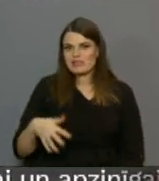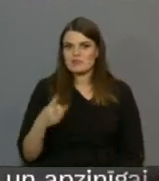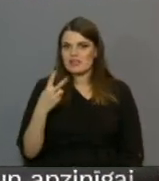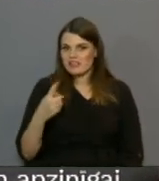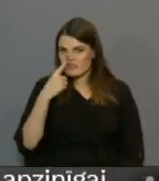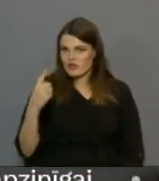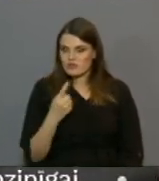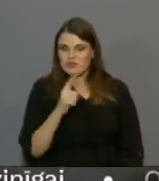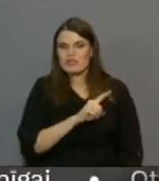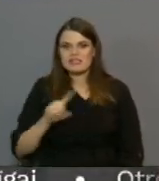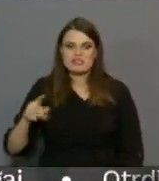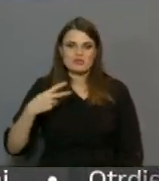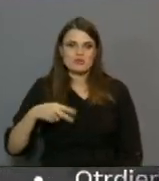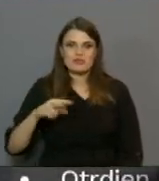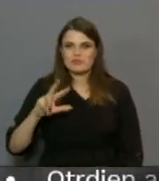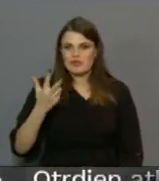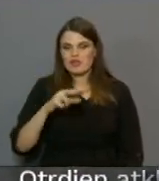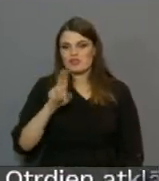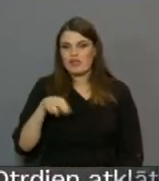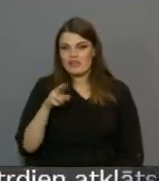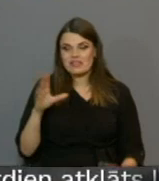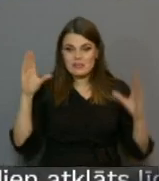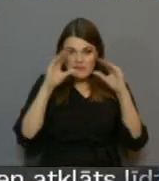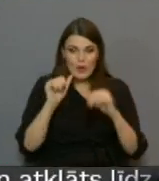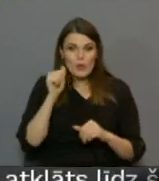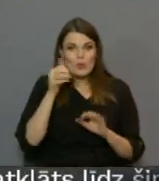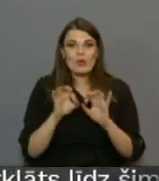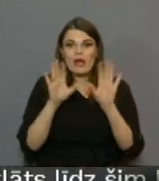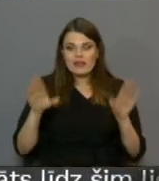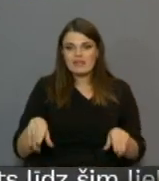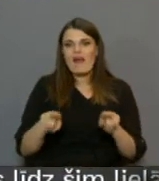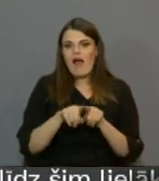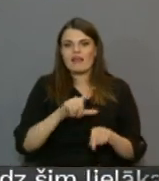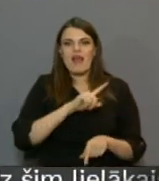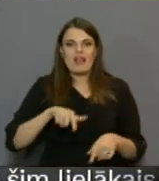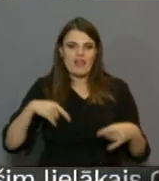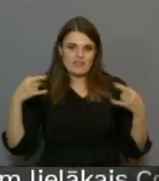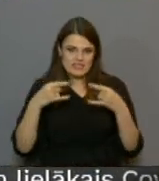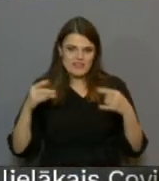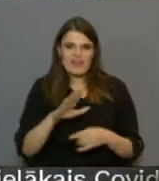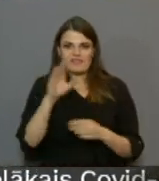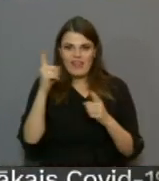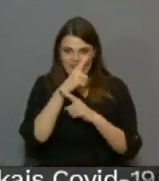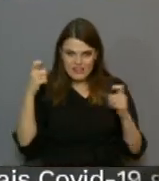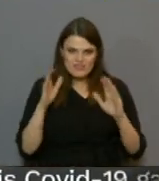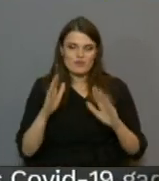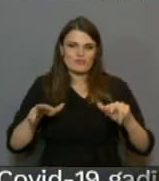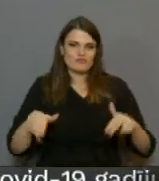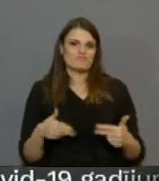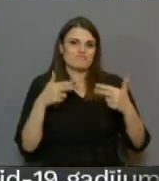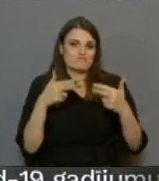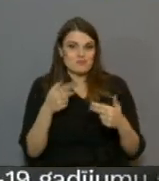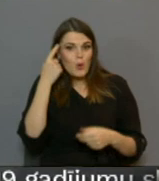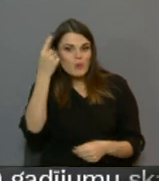līdz 23. Decembra vakaram. Un jau no rītdienas arī Latvijas televīzijas dienas ziņas pieslēgsies stikla studijai, lai